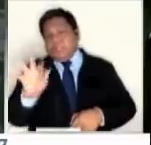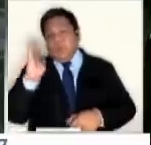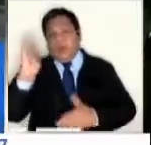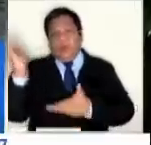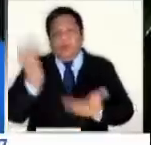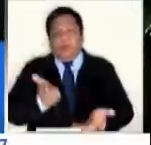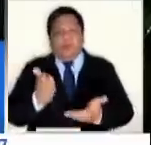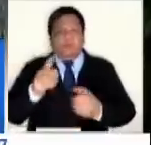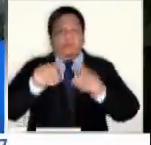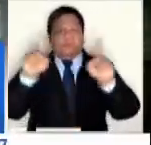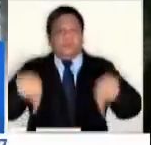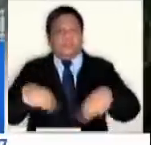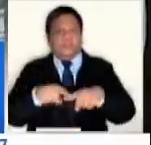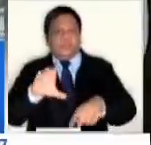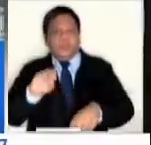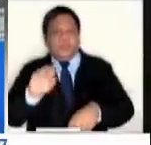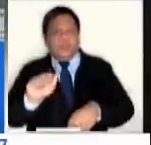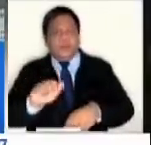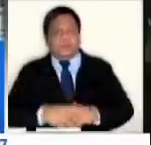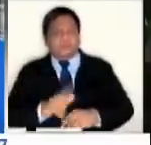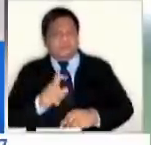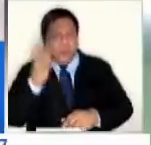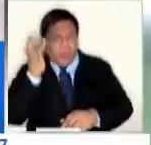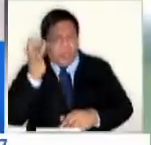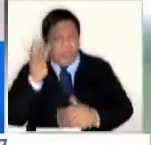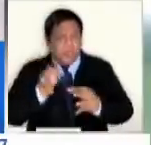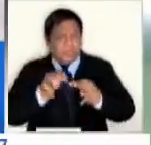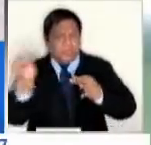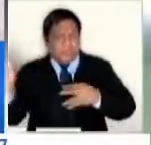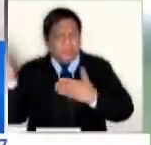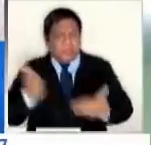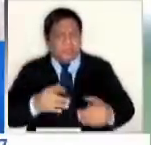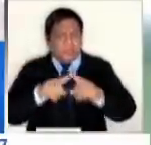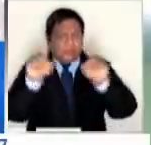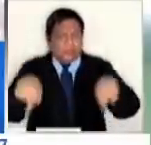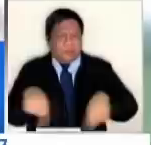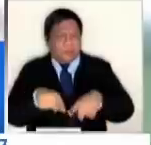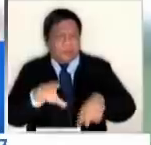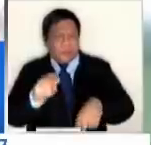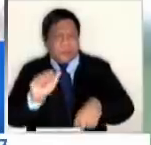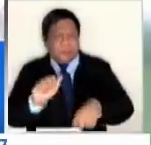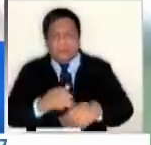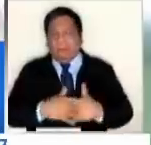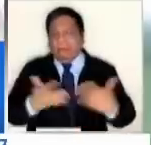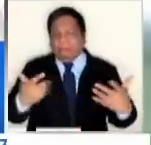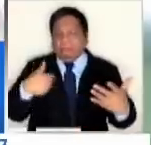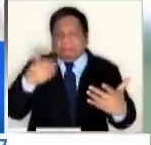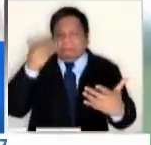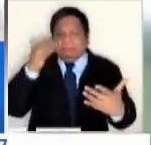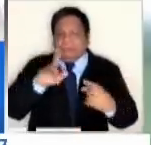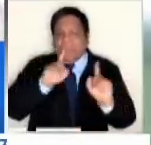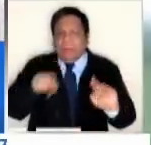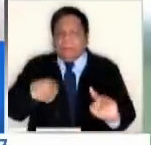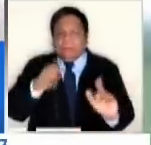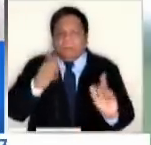nga ba na-delay ang COA ng Sinovac? Yan ang technically hindi ko masagot-sagot, no? Kasi yung mga